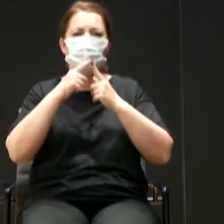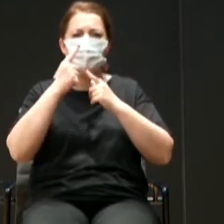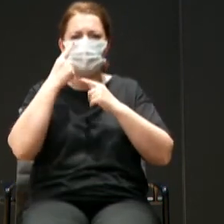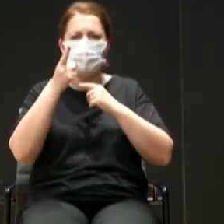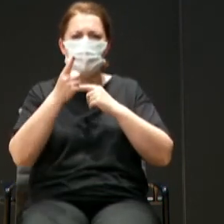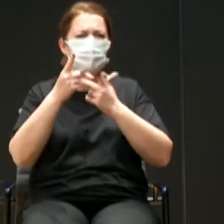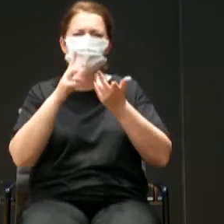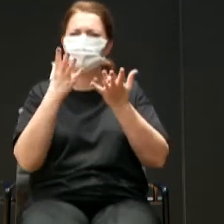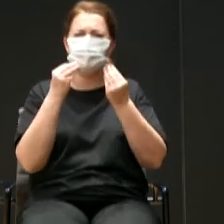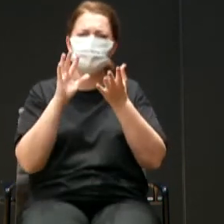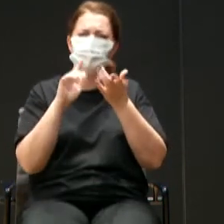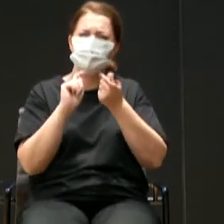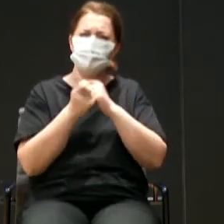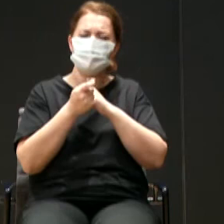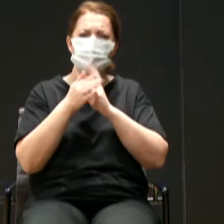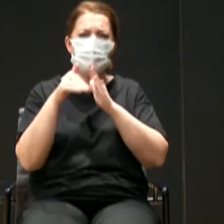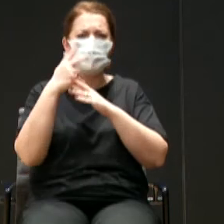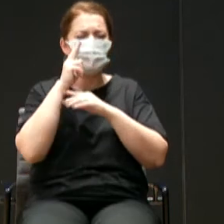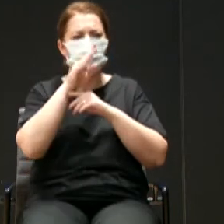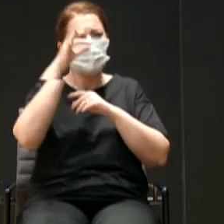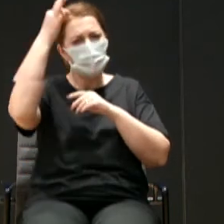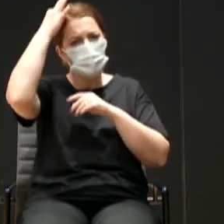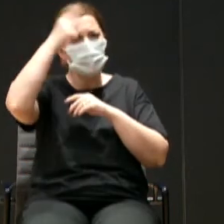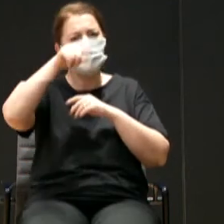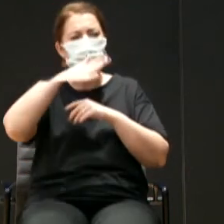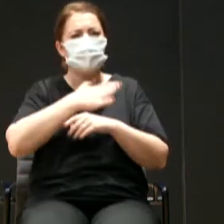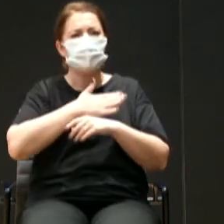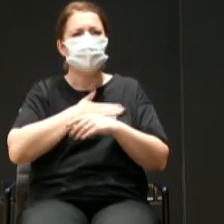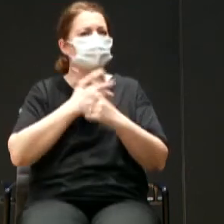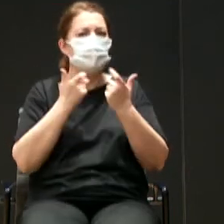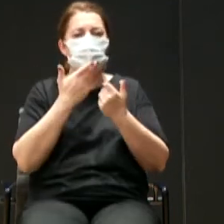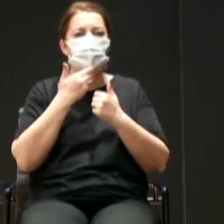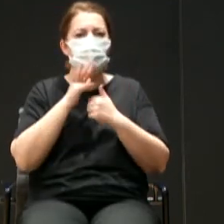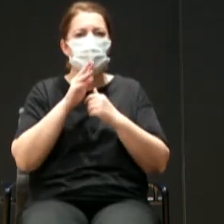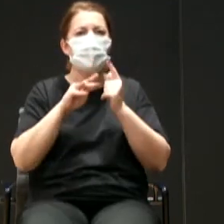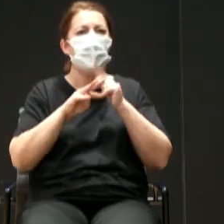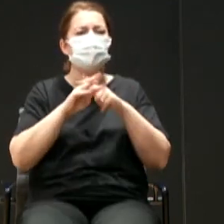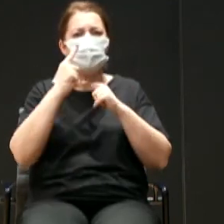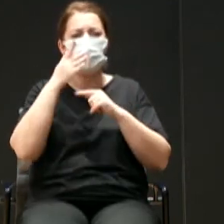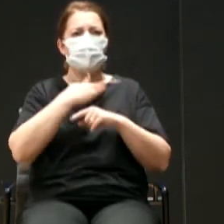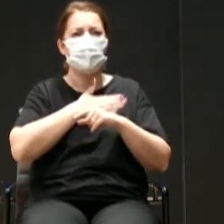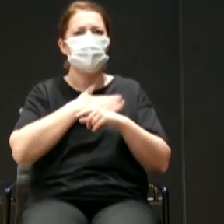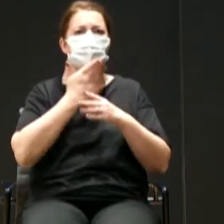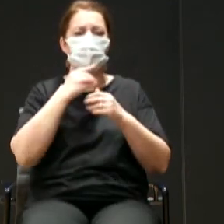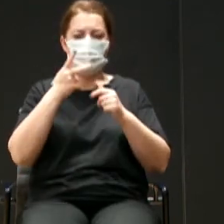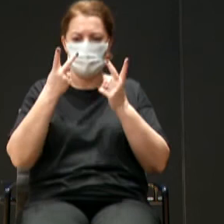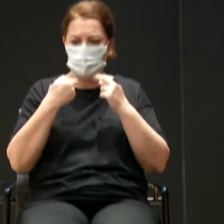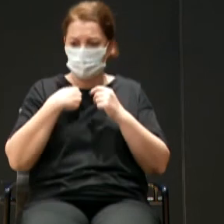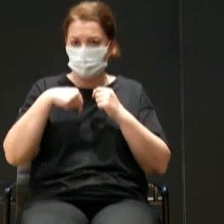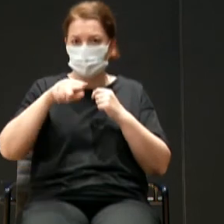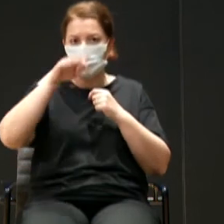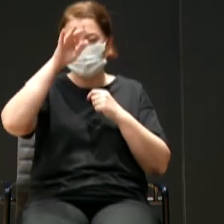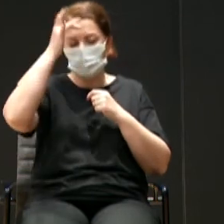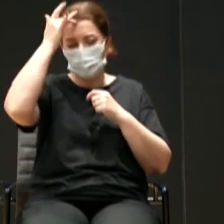Esenciliği saptılar. Başka yerlere bakın. Bağcılar'da nefes alacak yer yok. Esenler'de yok. Bir de bizim buraya bakın ya.